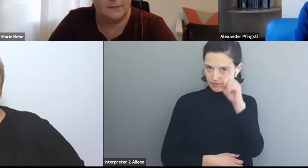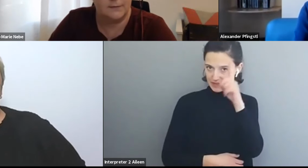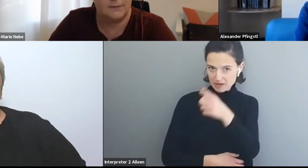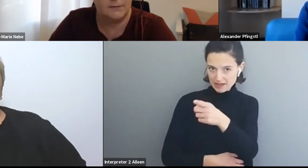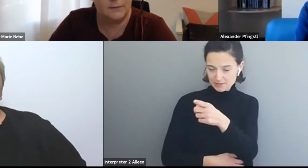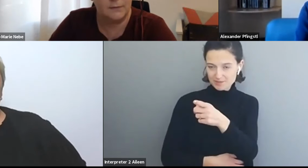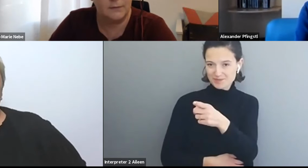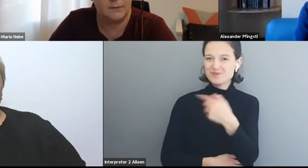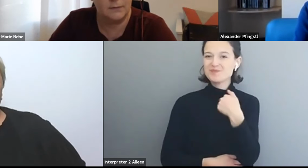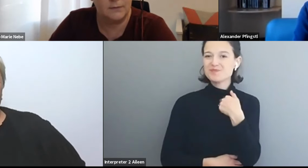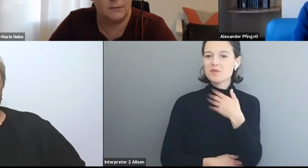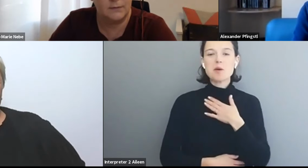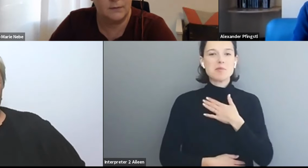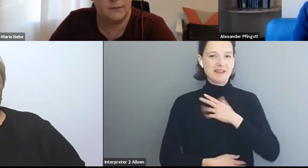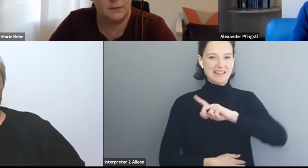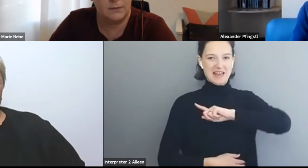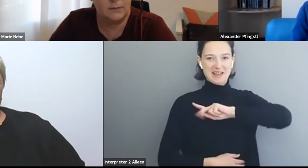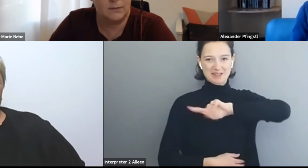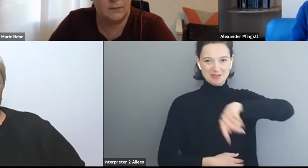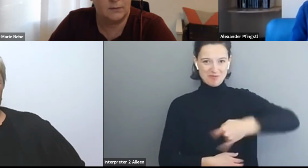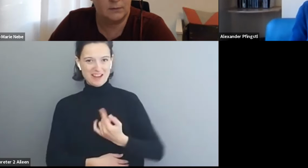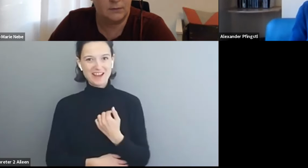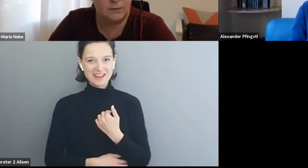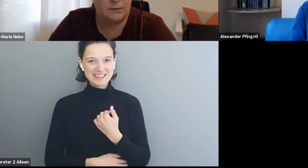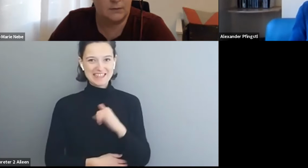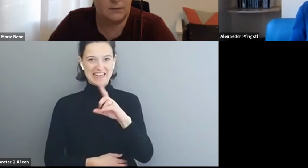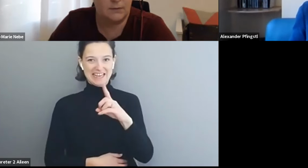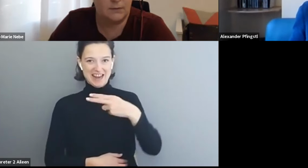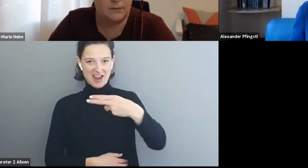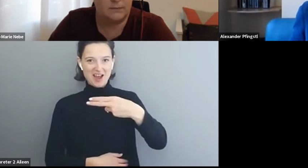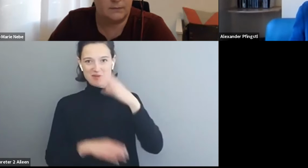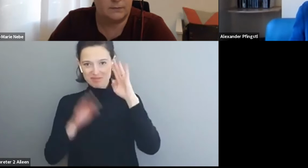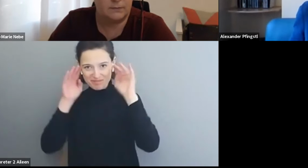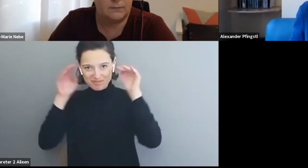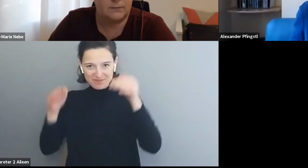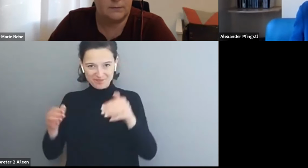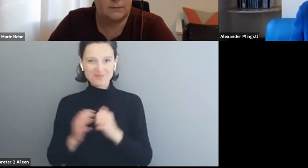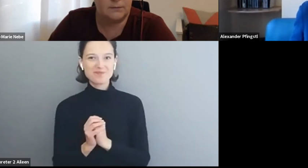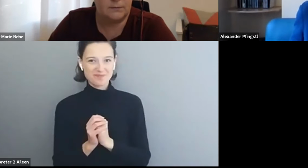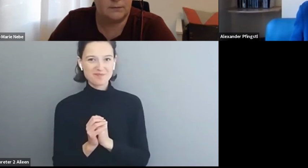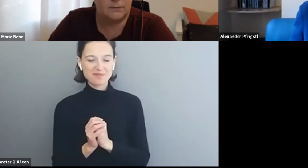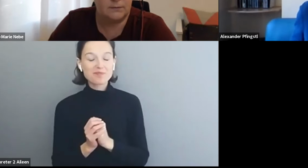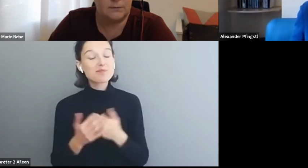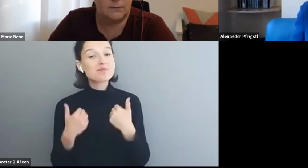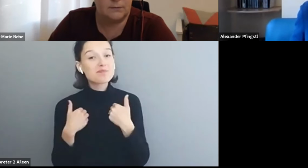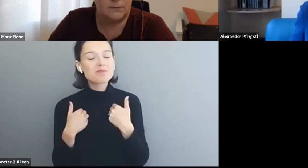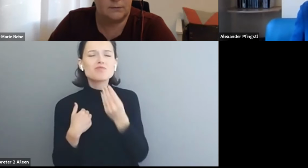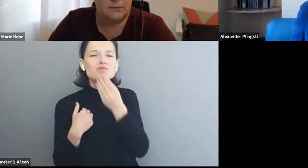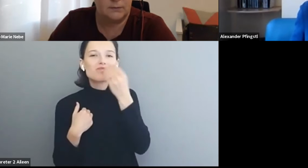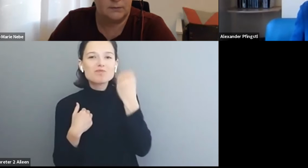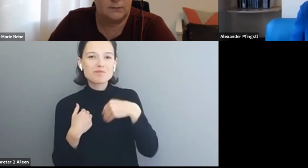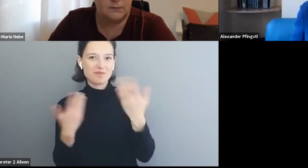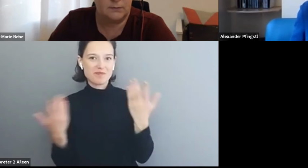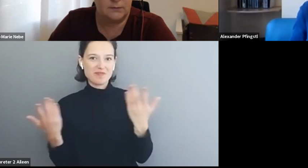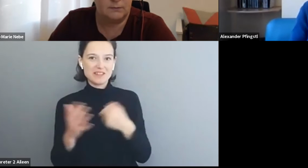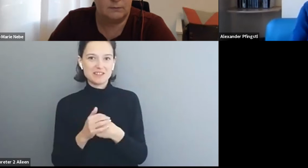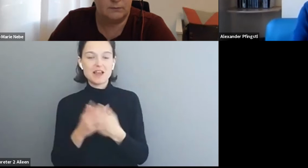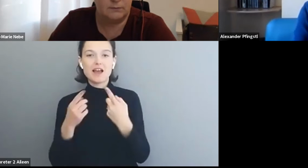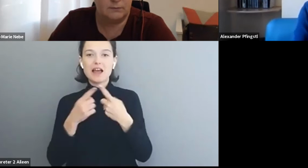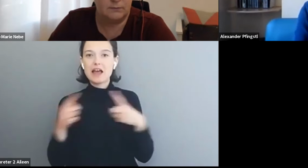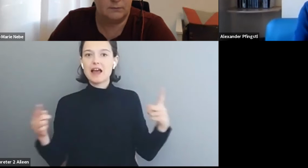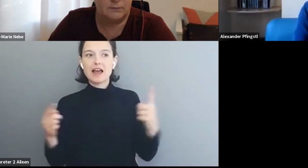auf unser eigenes Projekt hier an der oder Programm an der ETH. Was ich sehr schön finde, ist, dass wir in einem regen Austausch sind mit anderen Hochschulen